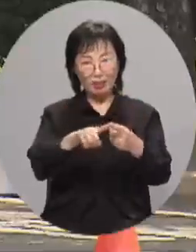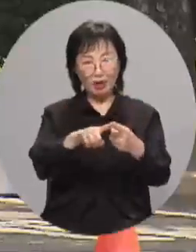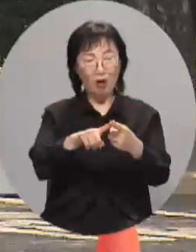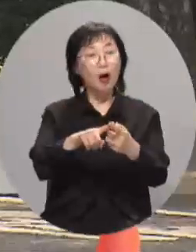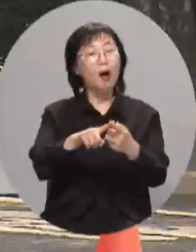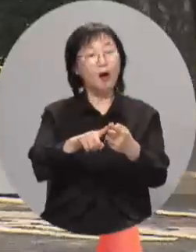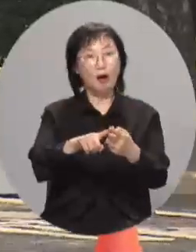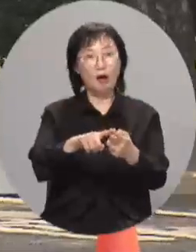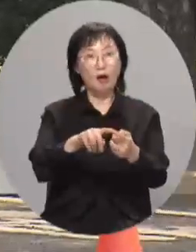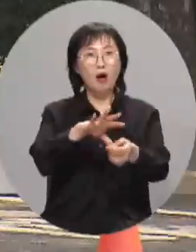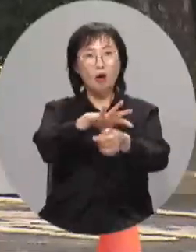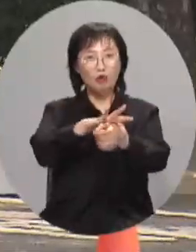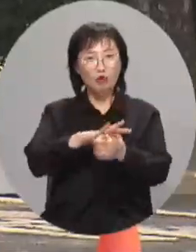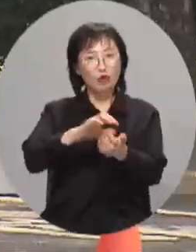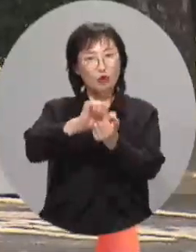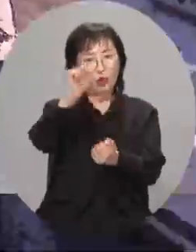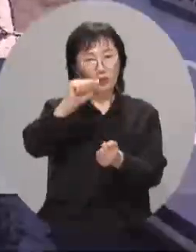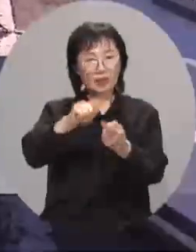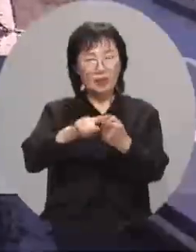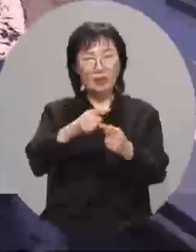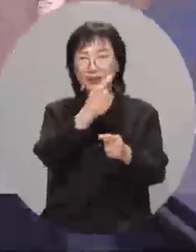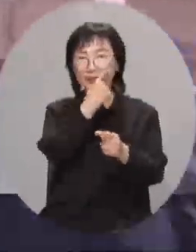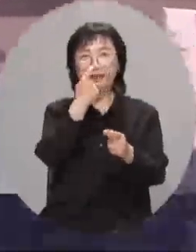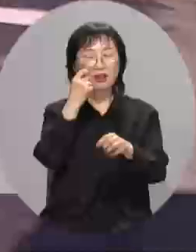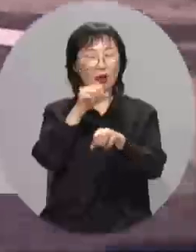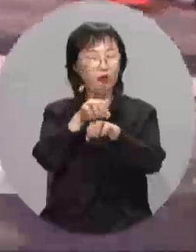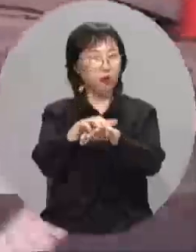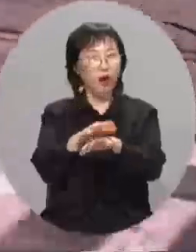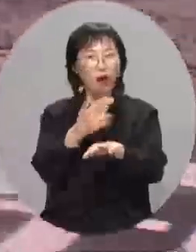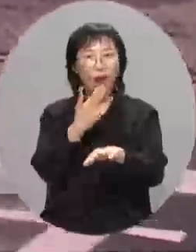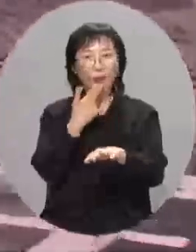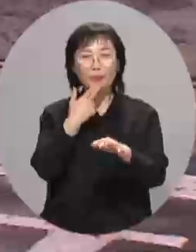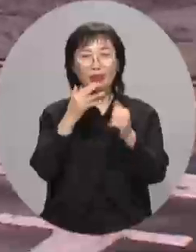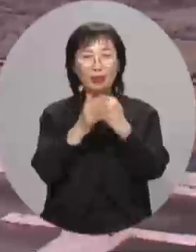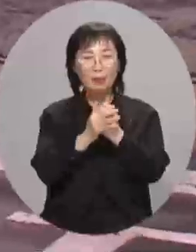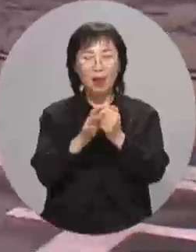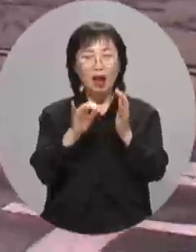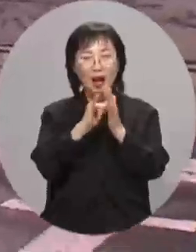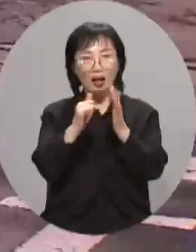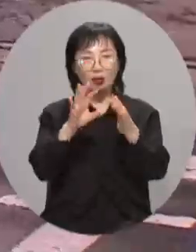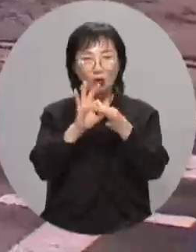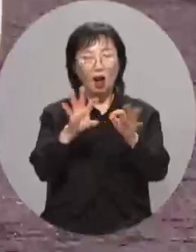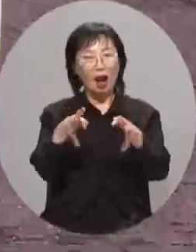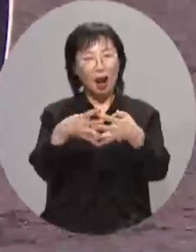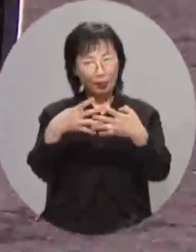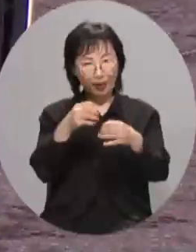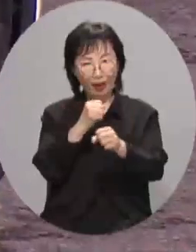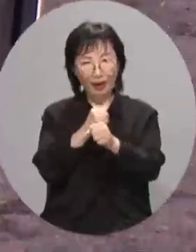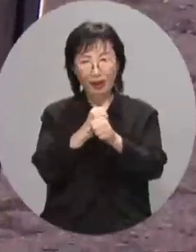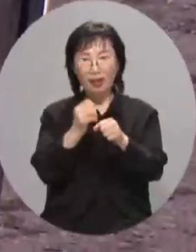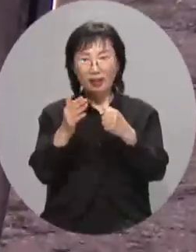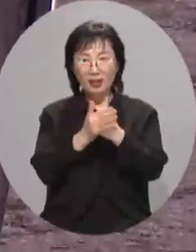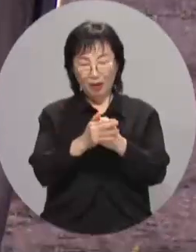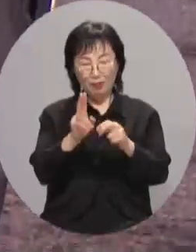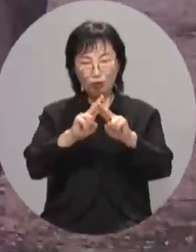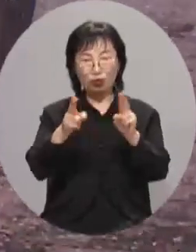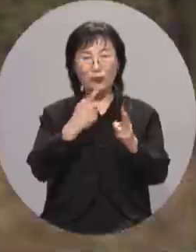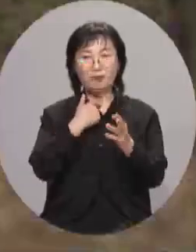구속영장을 증거인멸과 도주의 우려가 없다는 점, 유족과의 합의를 했다는 점을 들어 기각한 바 있습니다.